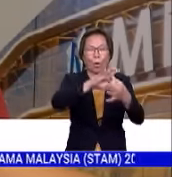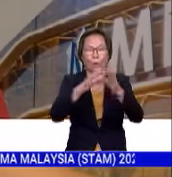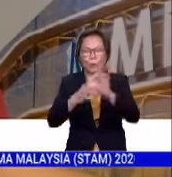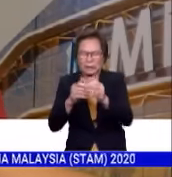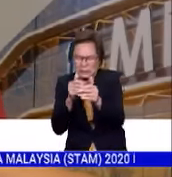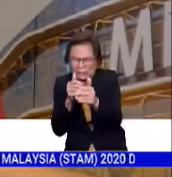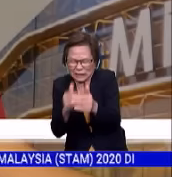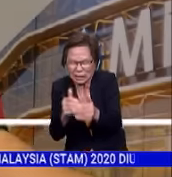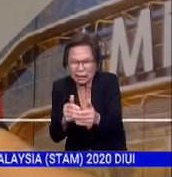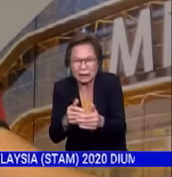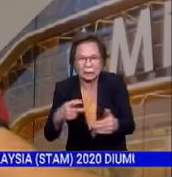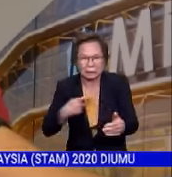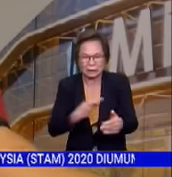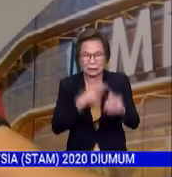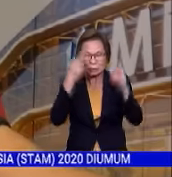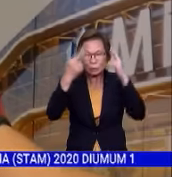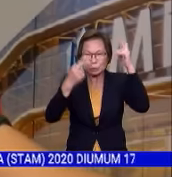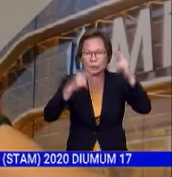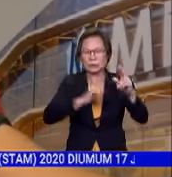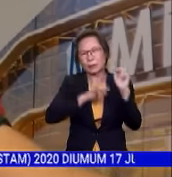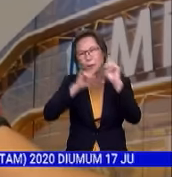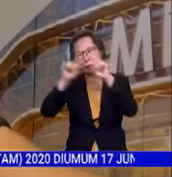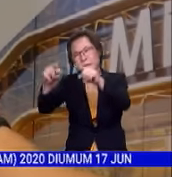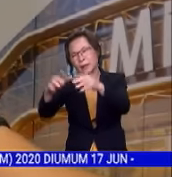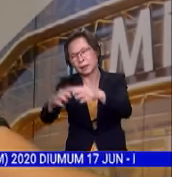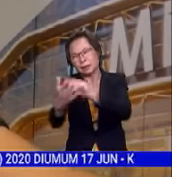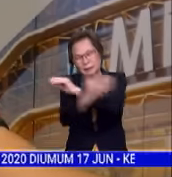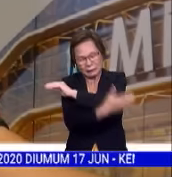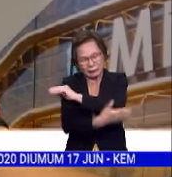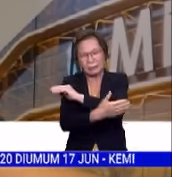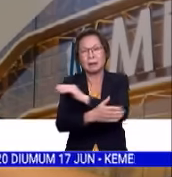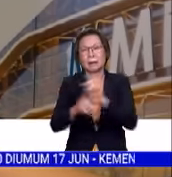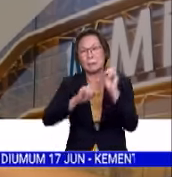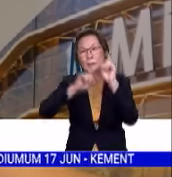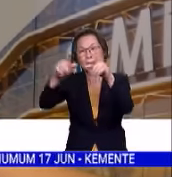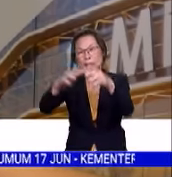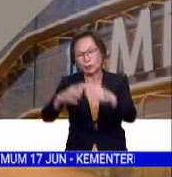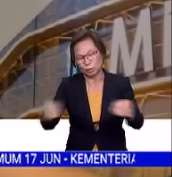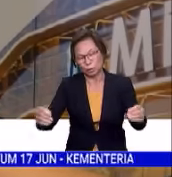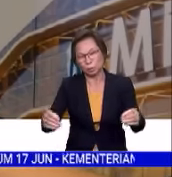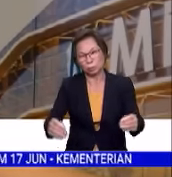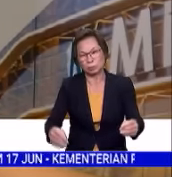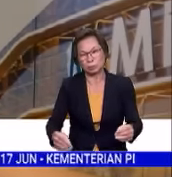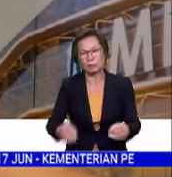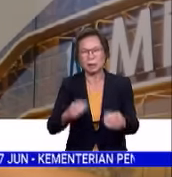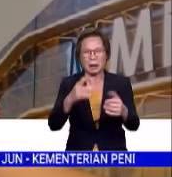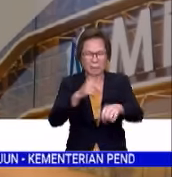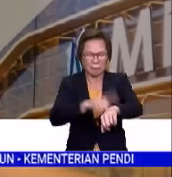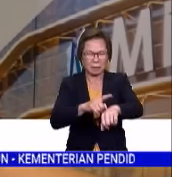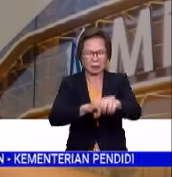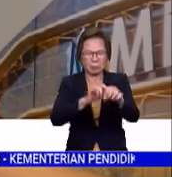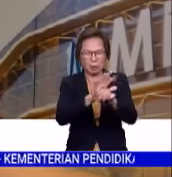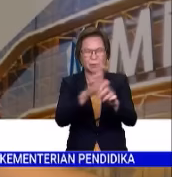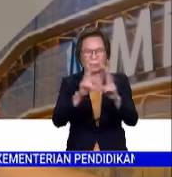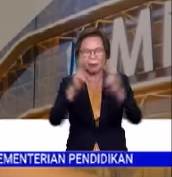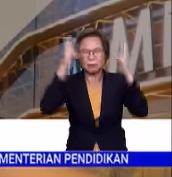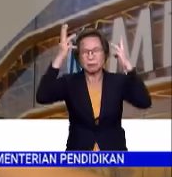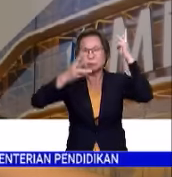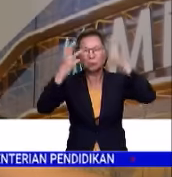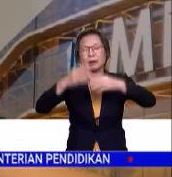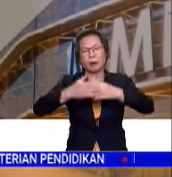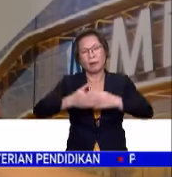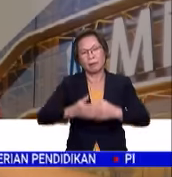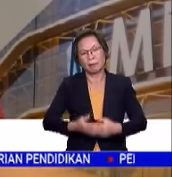dekat, so agak macam risaulah kan. Saya nak pergi ke negara orang dengan time pandemik macam ni memang sangat risau, tapi